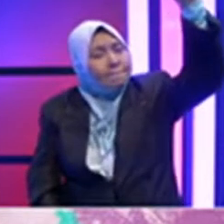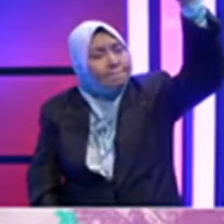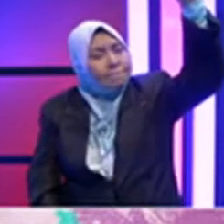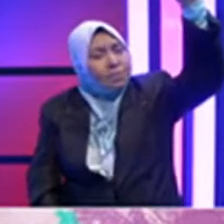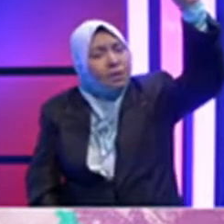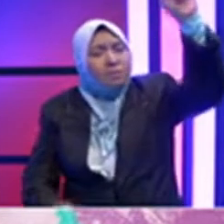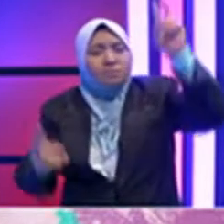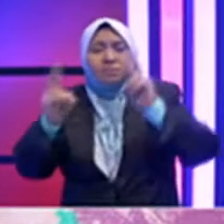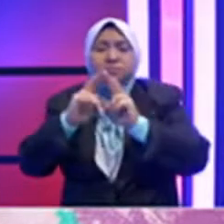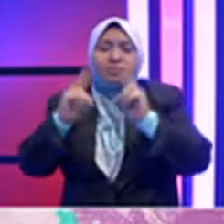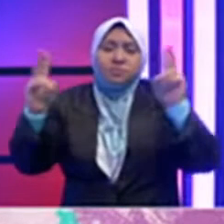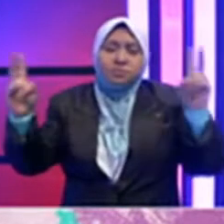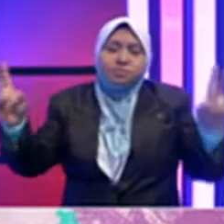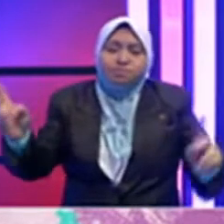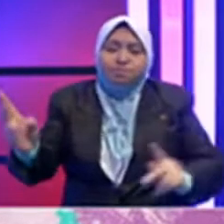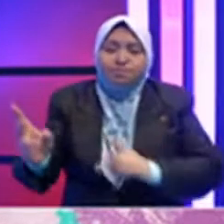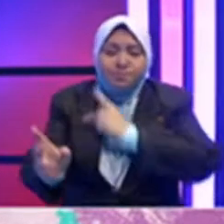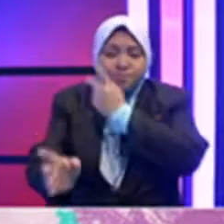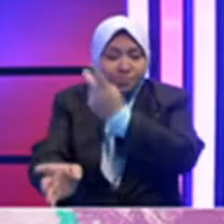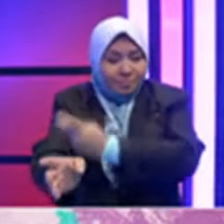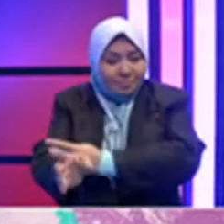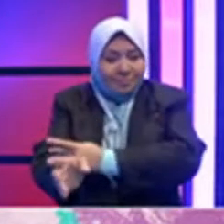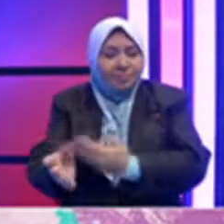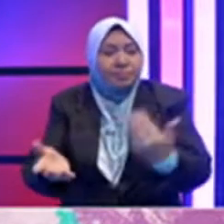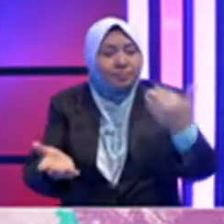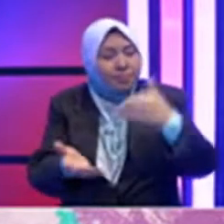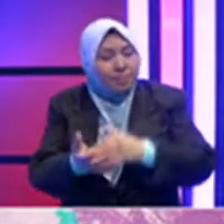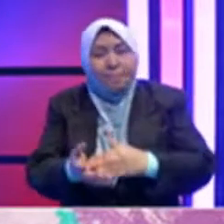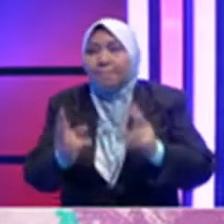أنا الله العزيز